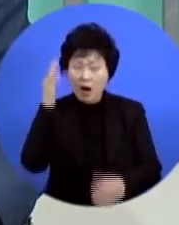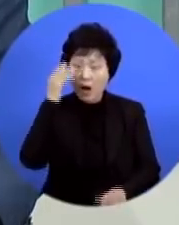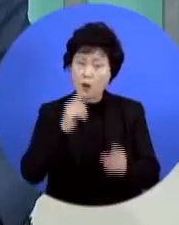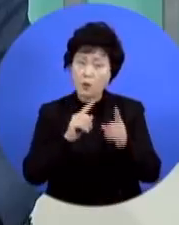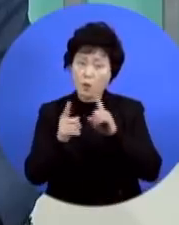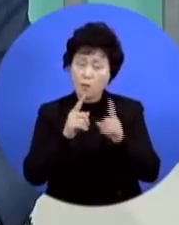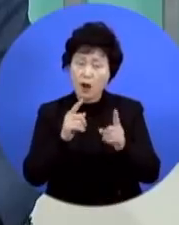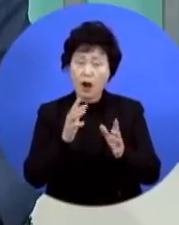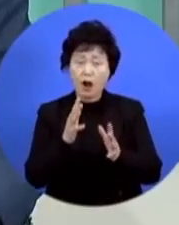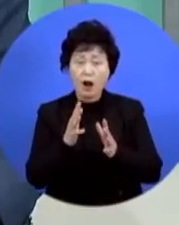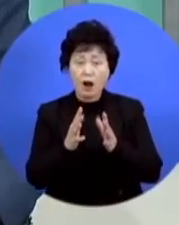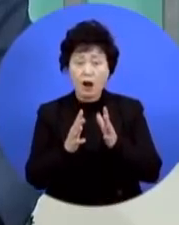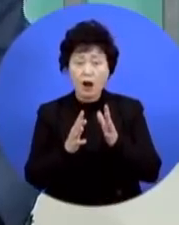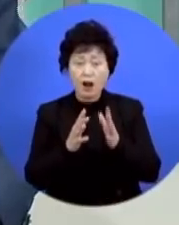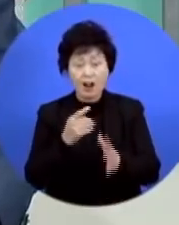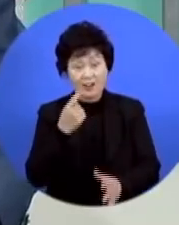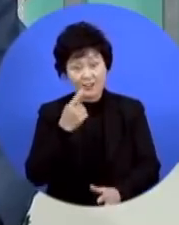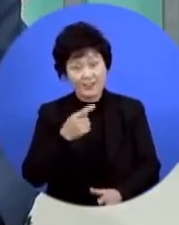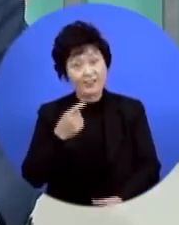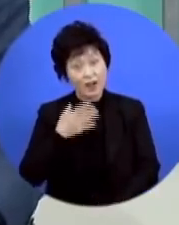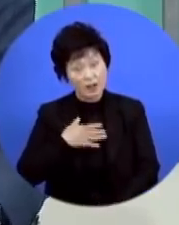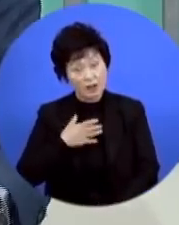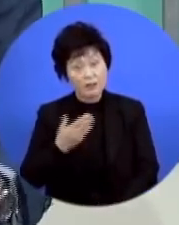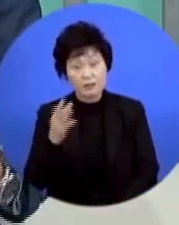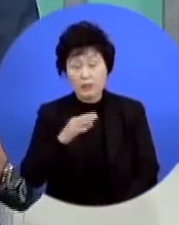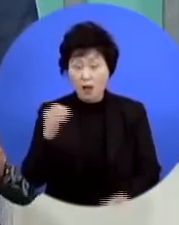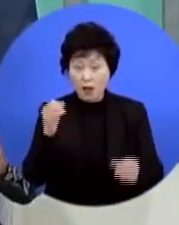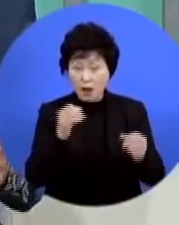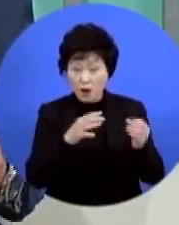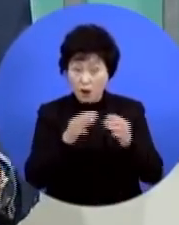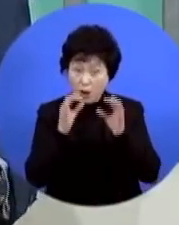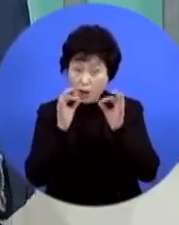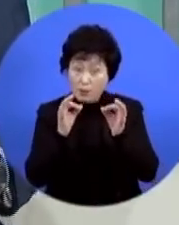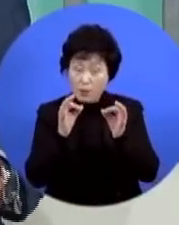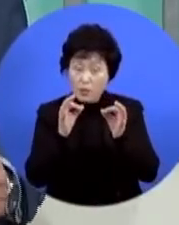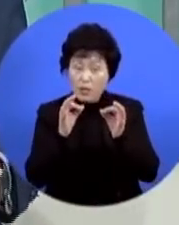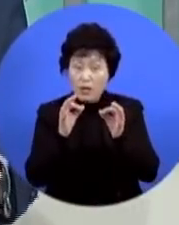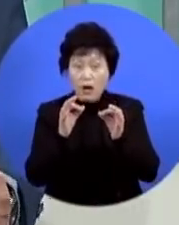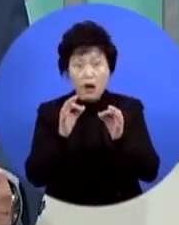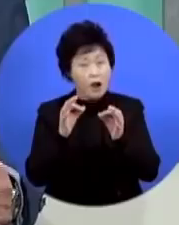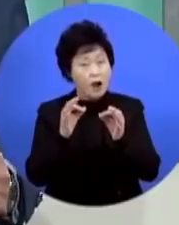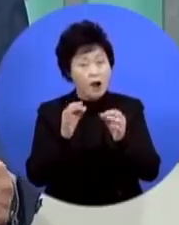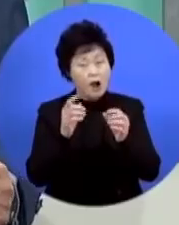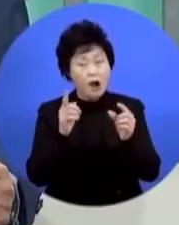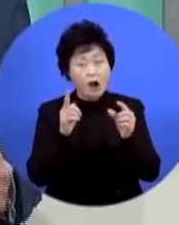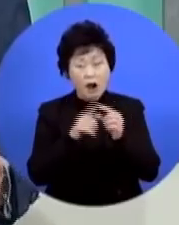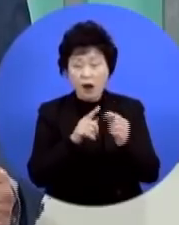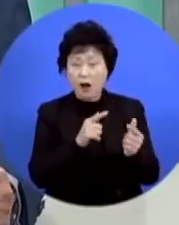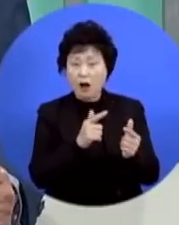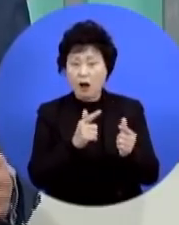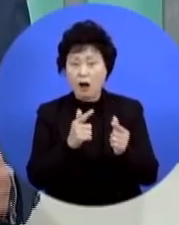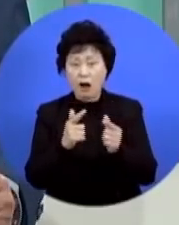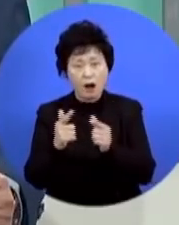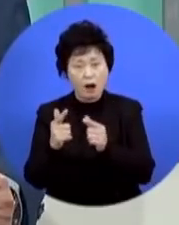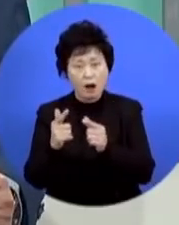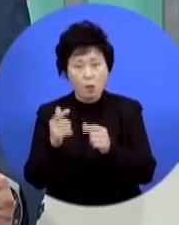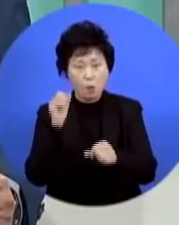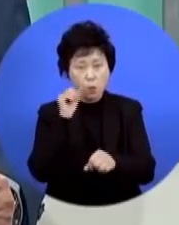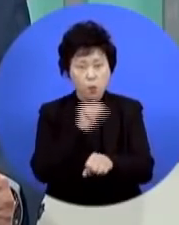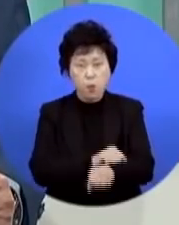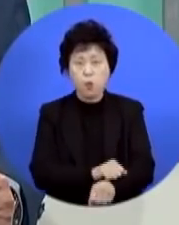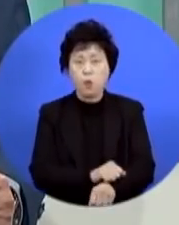어눌하시고 막 그러실 줄 알았는데 단어 선택이 말씀하시는 게 그렇지. 단어가 정말 주옥 같은 단어들을 많이 쓰셨단